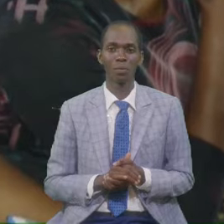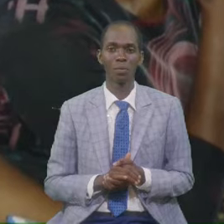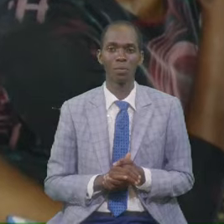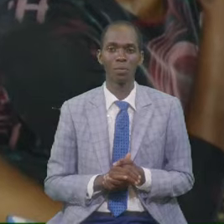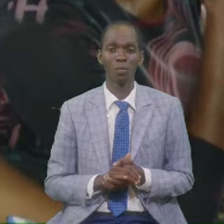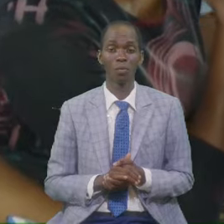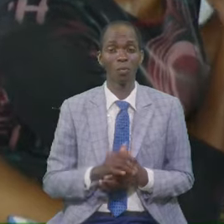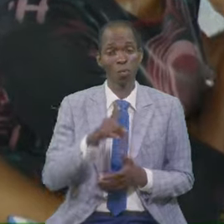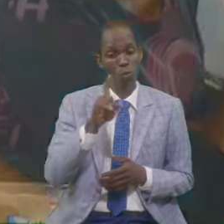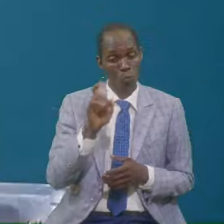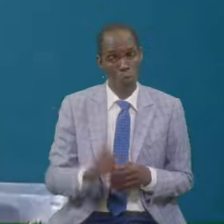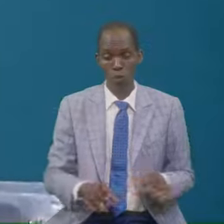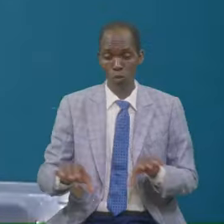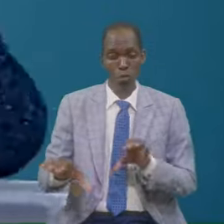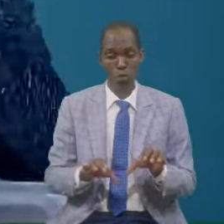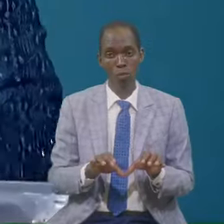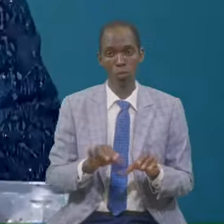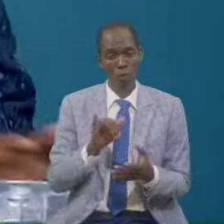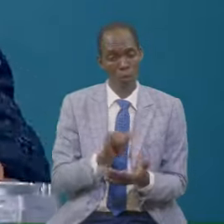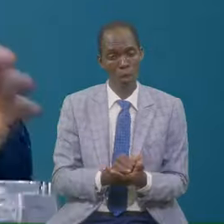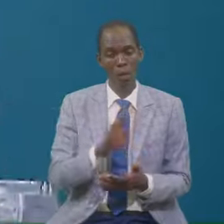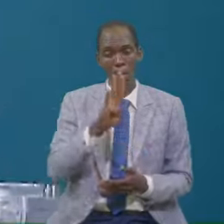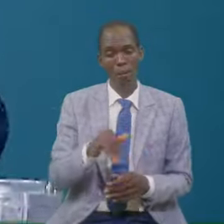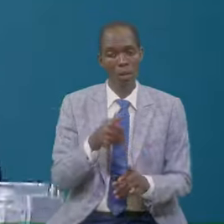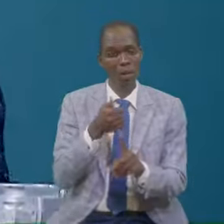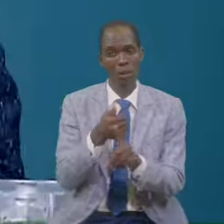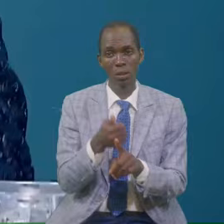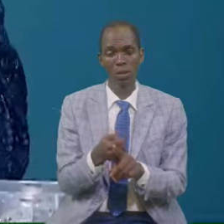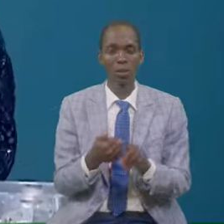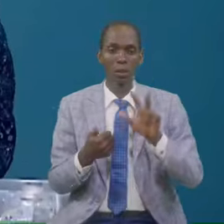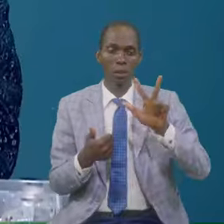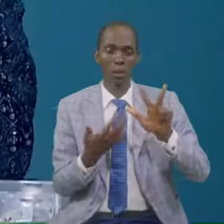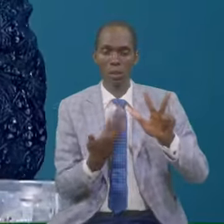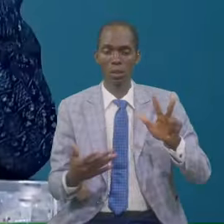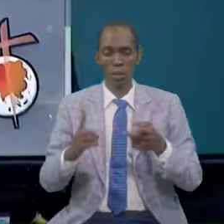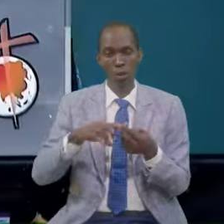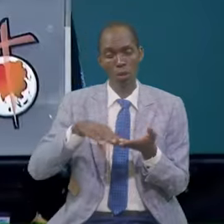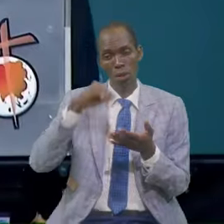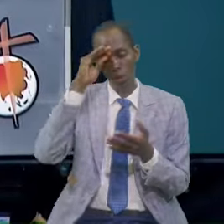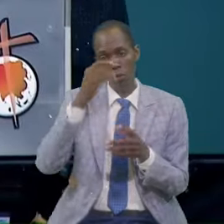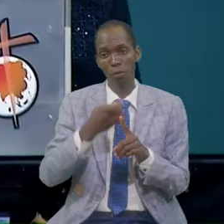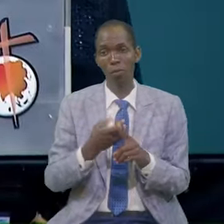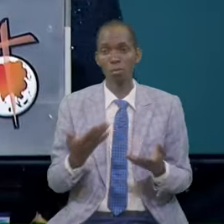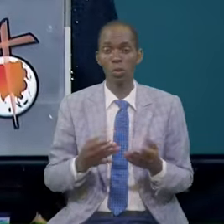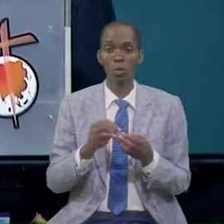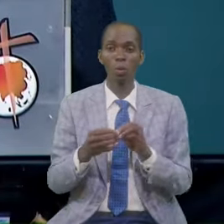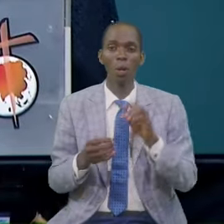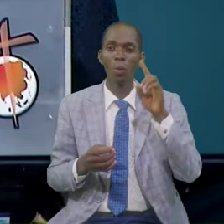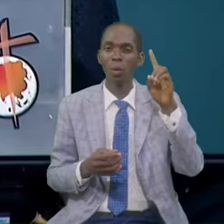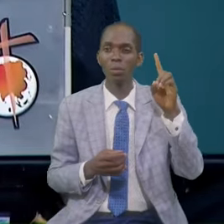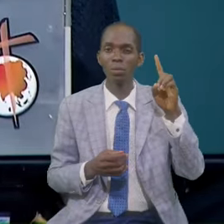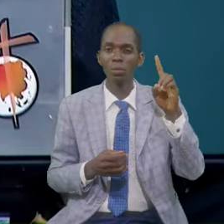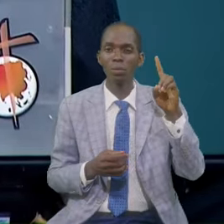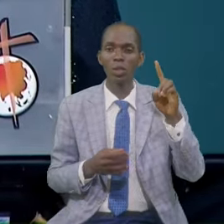by yourself. మీకు మీరు అది నిర్ణయించుకోవాలి. Three things we're looking at. Number 1. ఇప్పుడు మనం మొదటి సంగతి చూస్తున్నాం. Number 1 is the